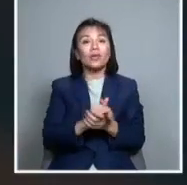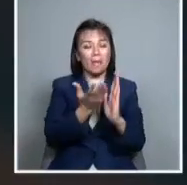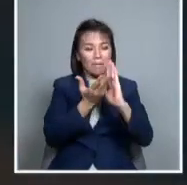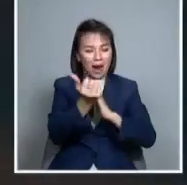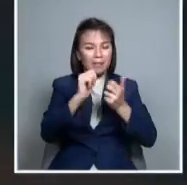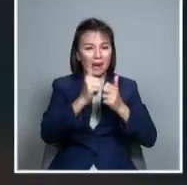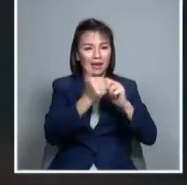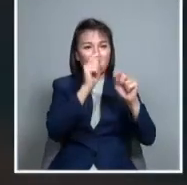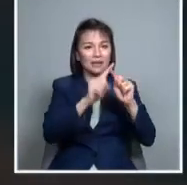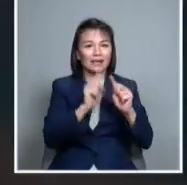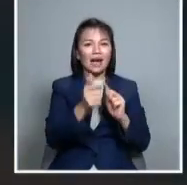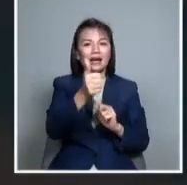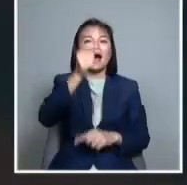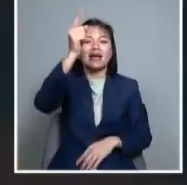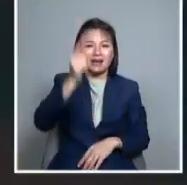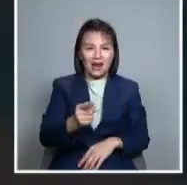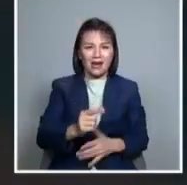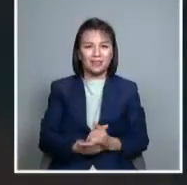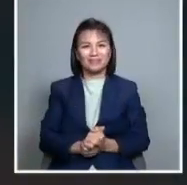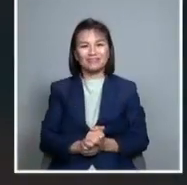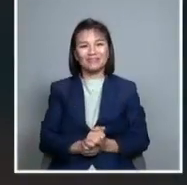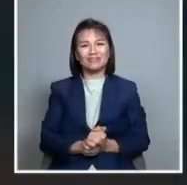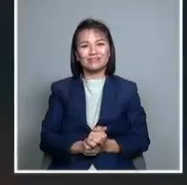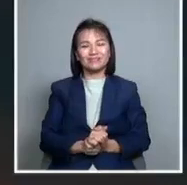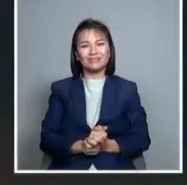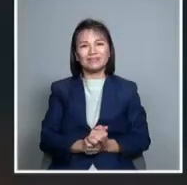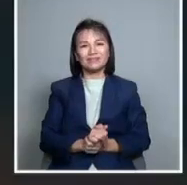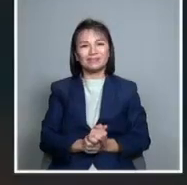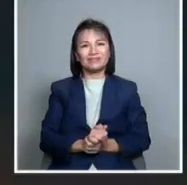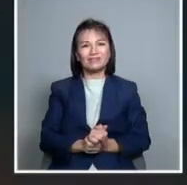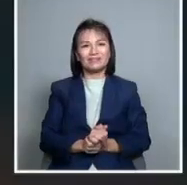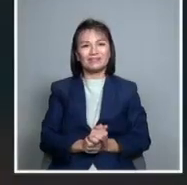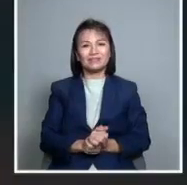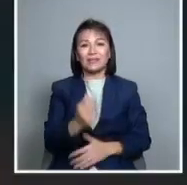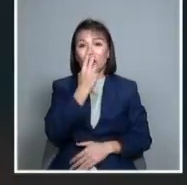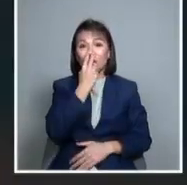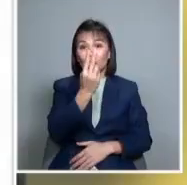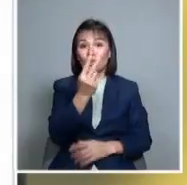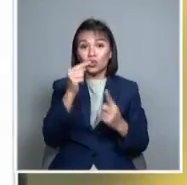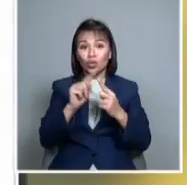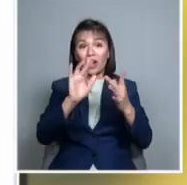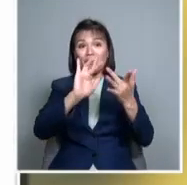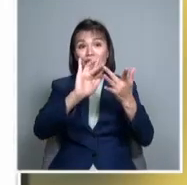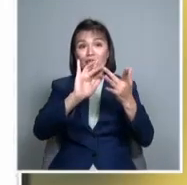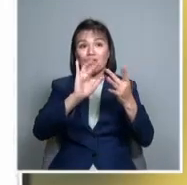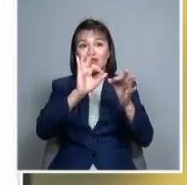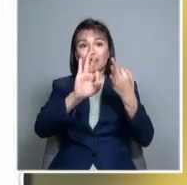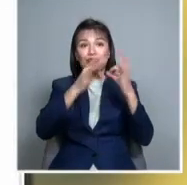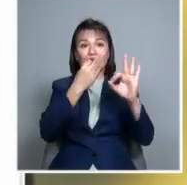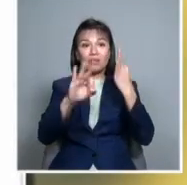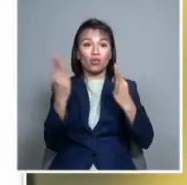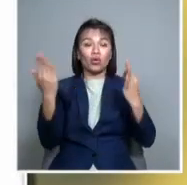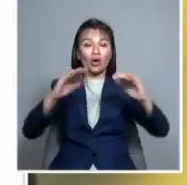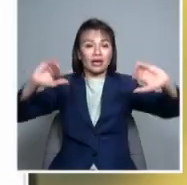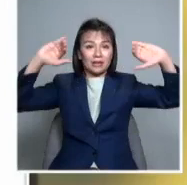วิถีทางนี้ไปได้อย่างแน่นอนแล้วครับถ้าไปต่อกันที่เพจ Facebookของไทยคู่ฟ้า